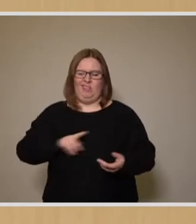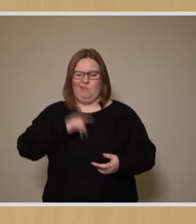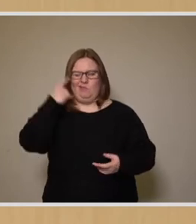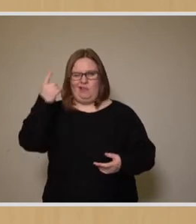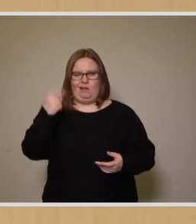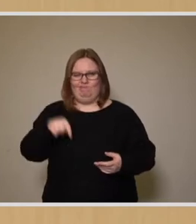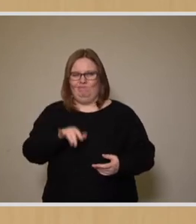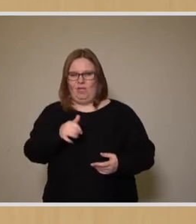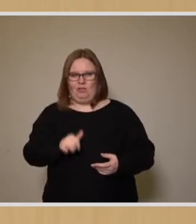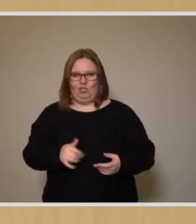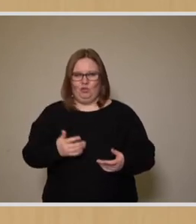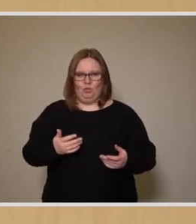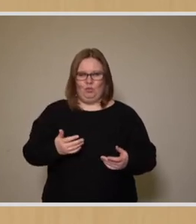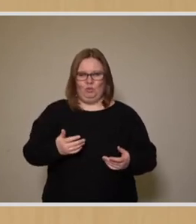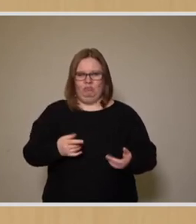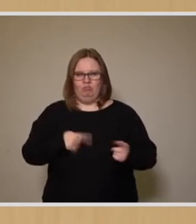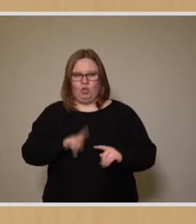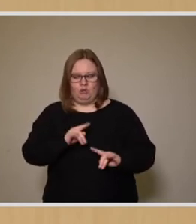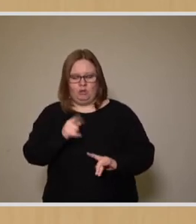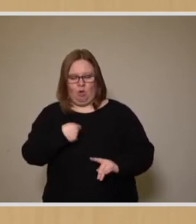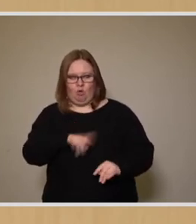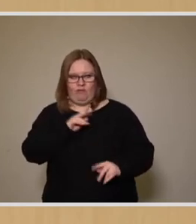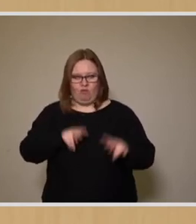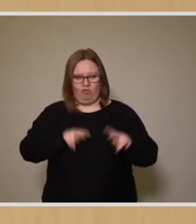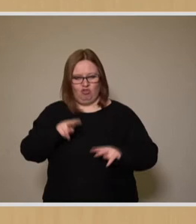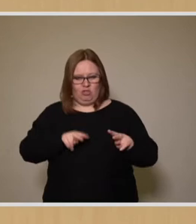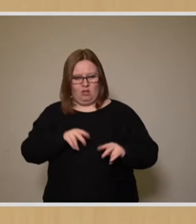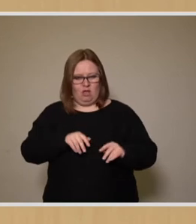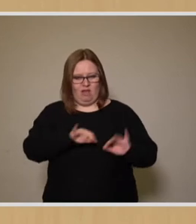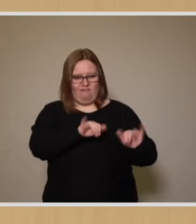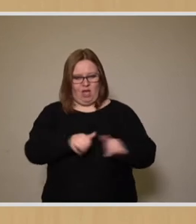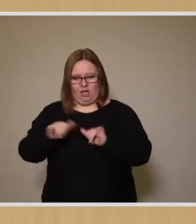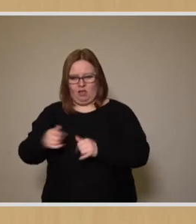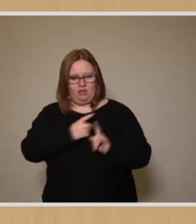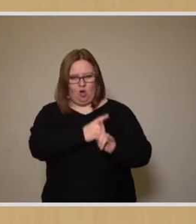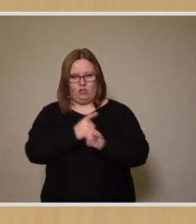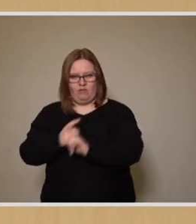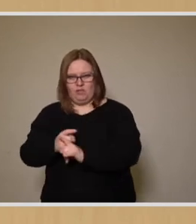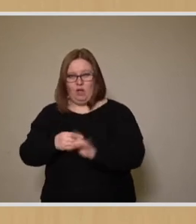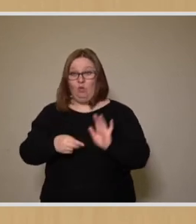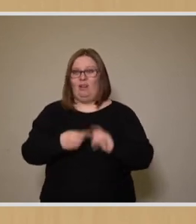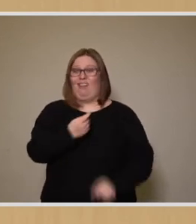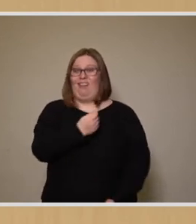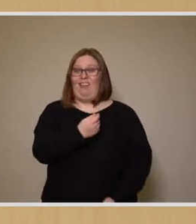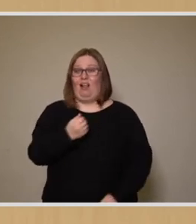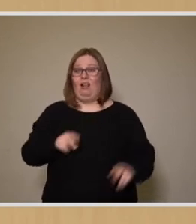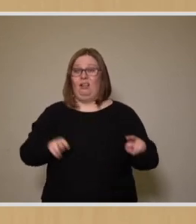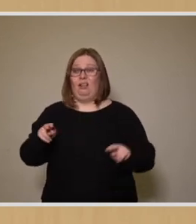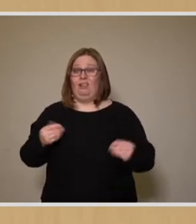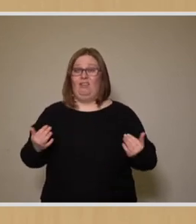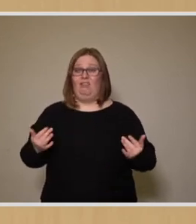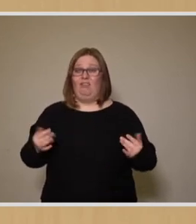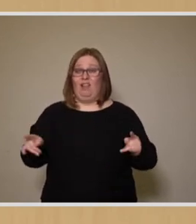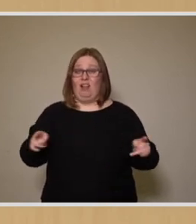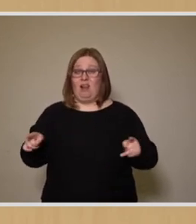diese Einschätzung, welche Konsequenzen an den unterschiedlichen Varianten dranhängen, auch welche Preisschilder am Ende an den unterschiedlichen